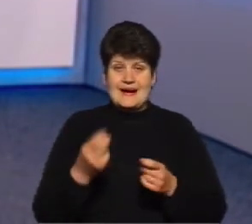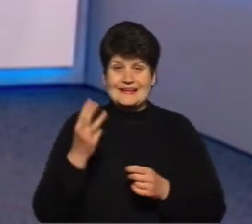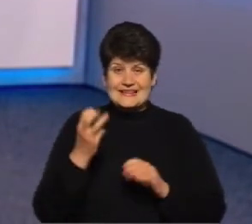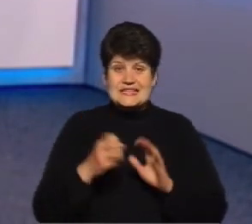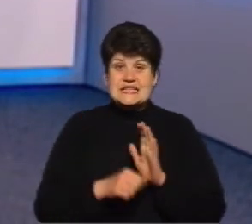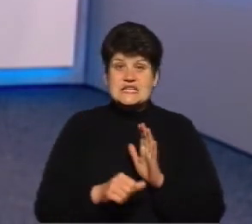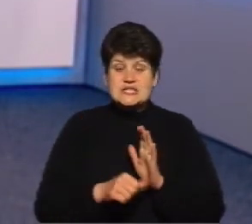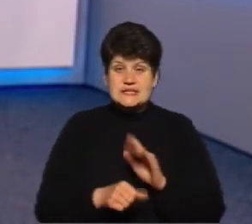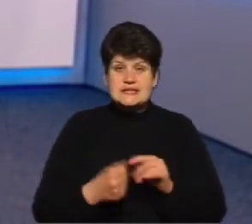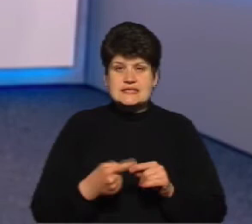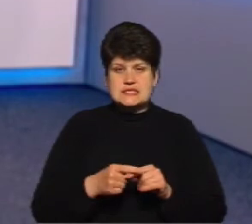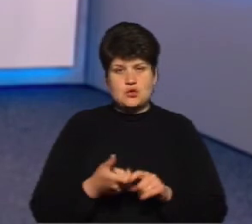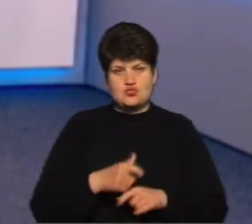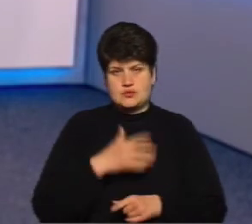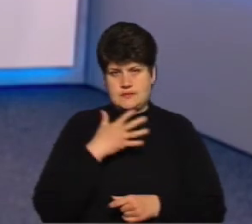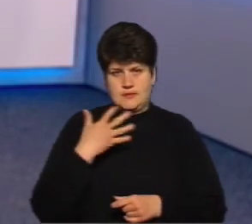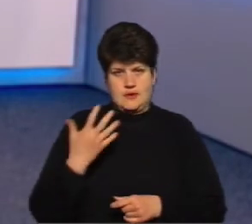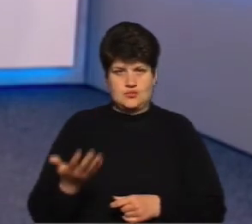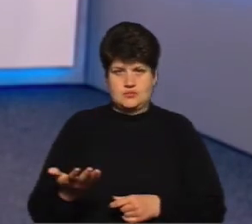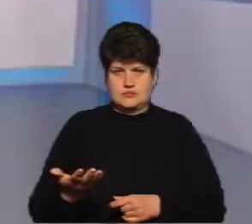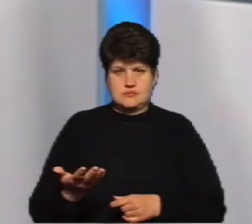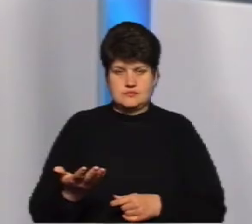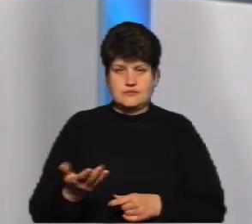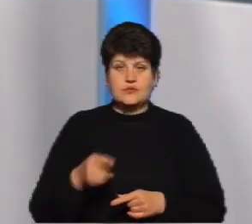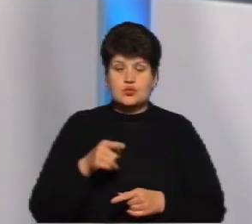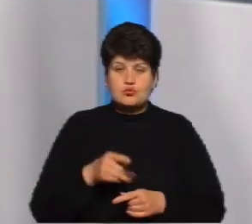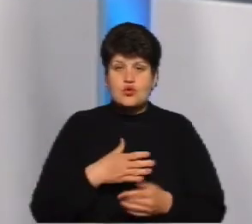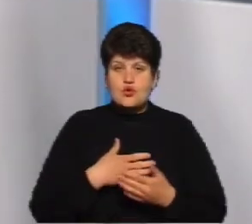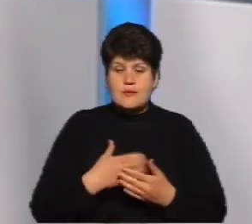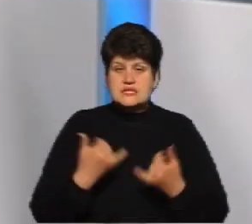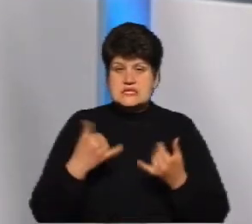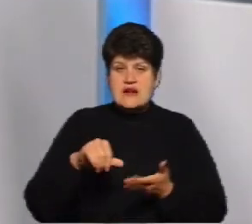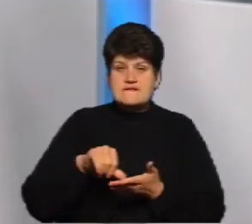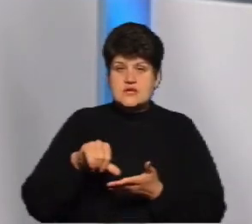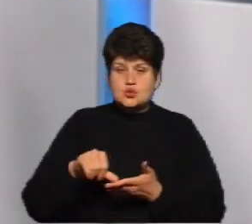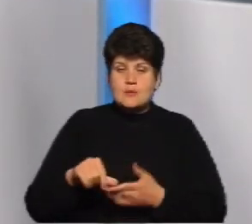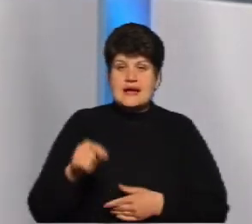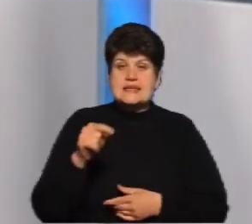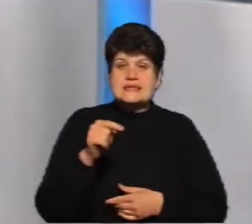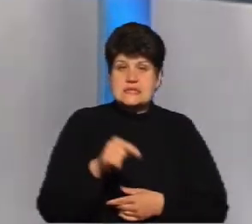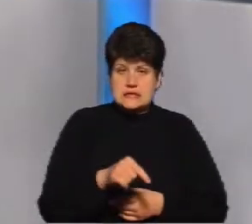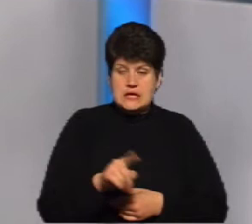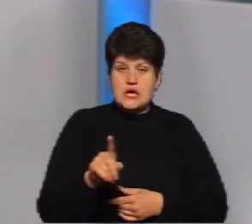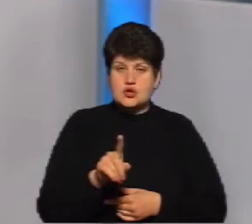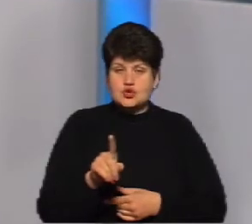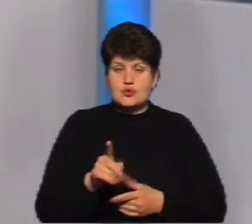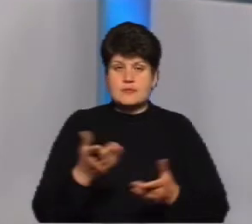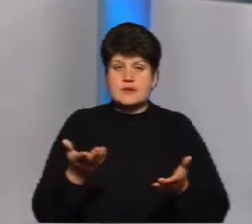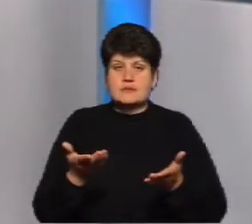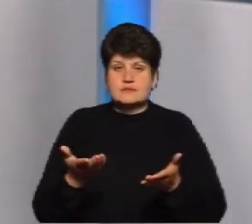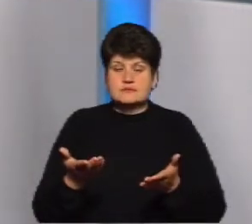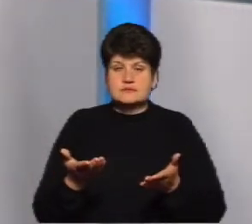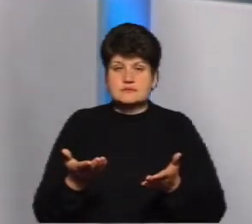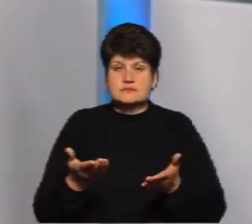– це занадто багато. Тому громадськість зараз виступає за те, щоб якомога